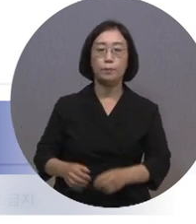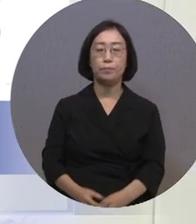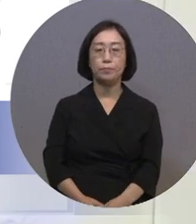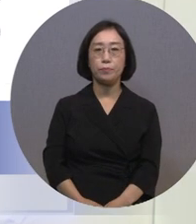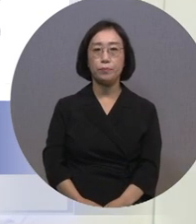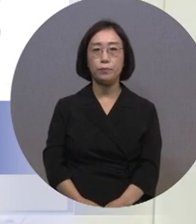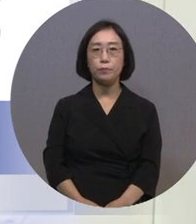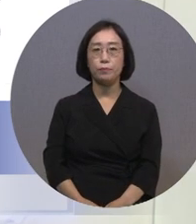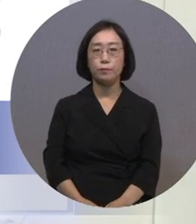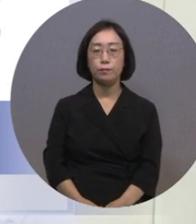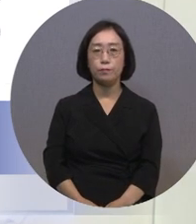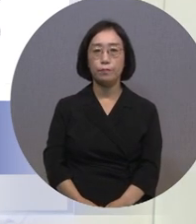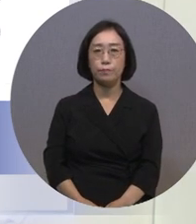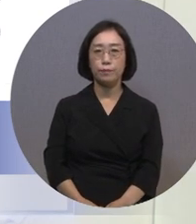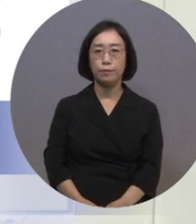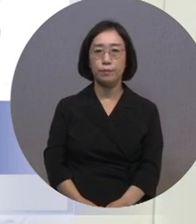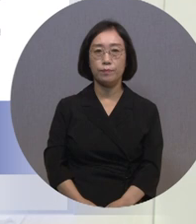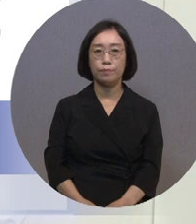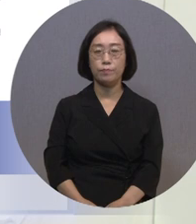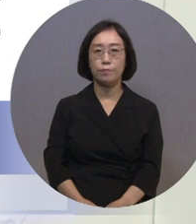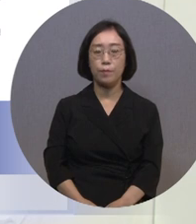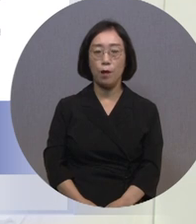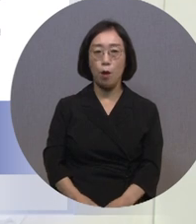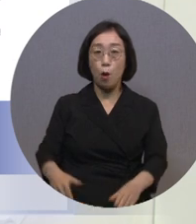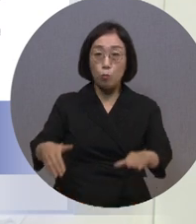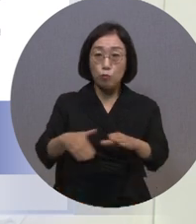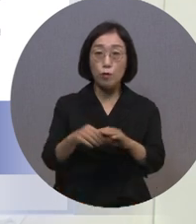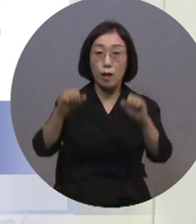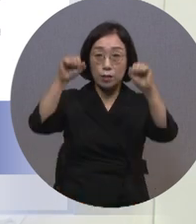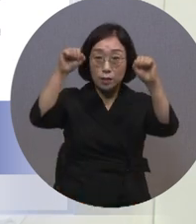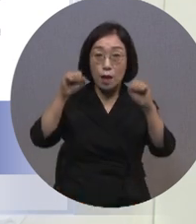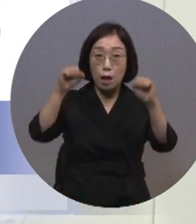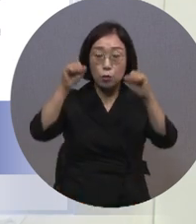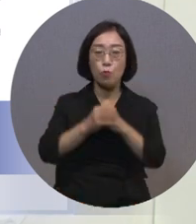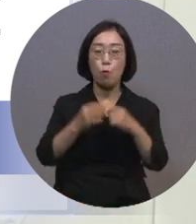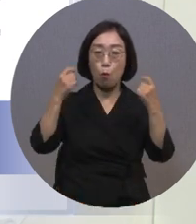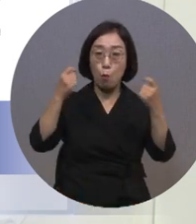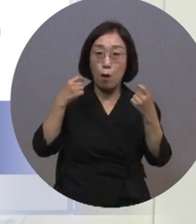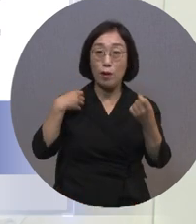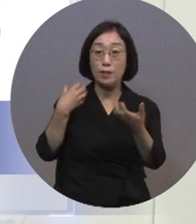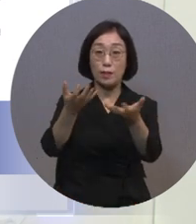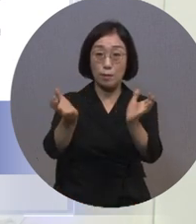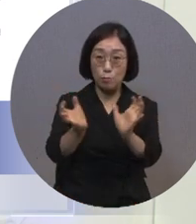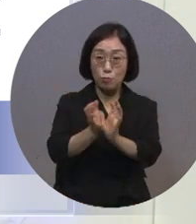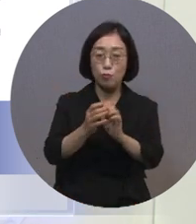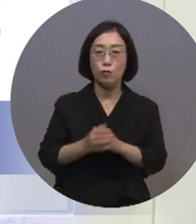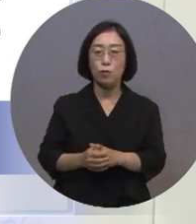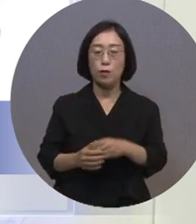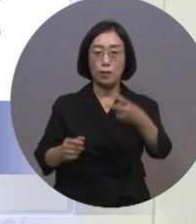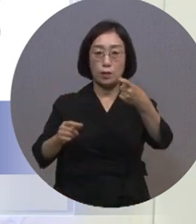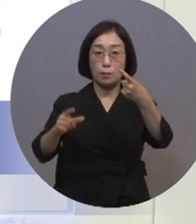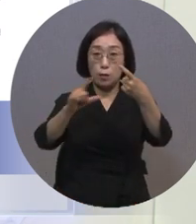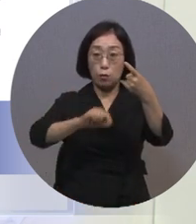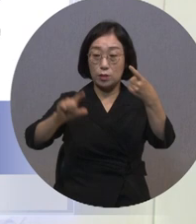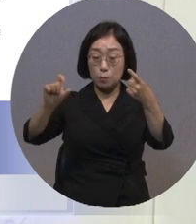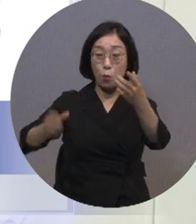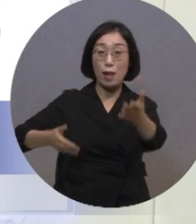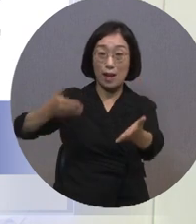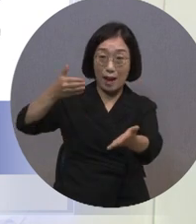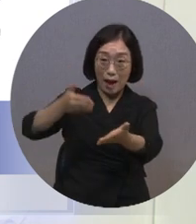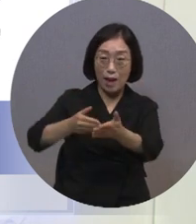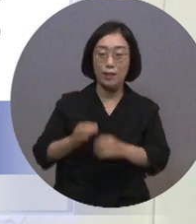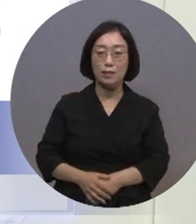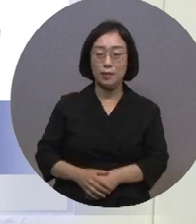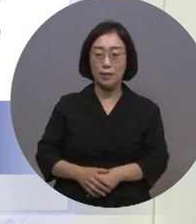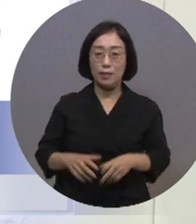말했습니다 다음 뉴스입니다 문화체육 관광부 산하 스포츠 윤리 센터는 오은 11월 15일까지 장애인